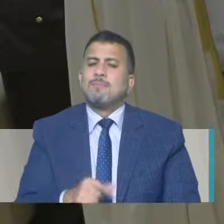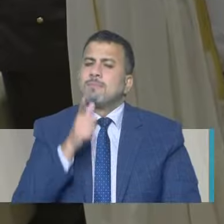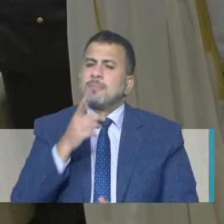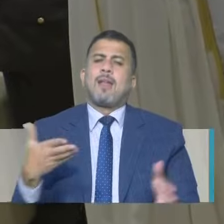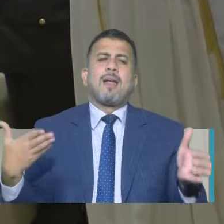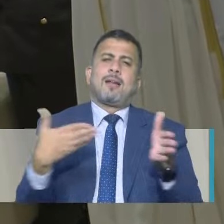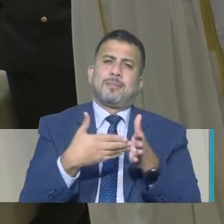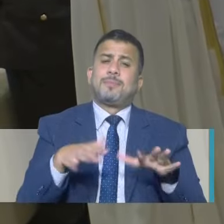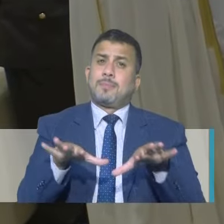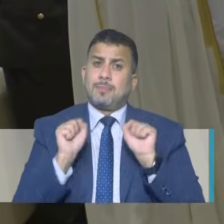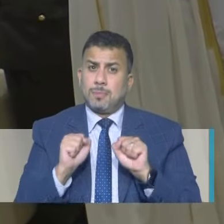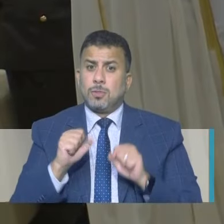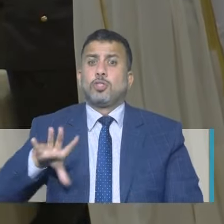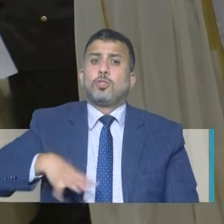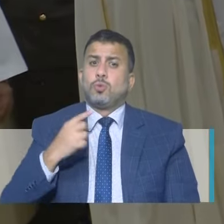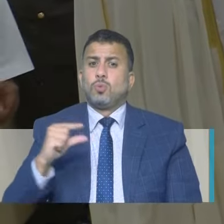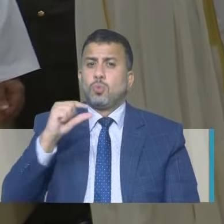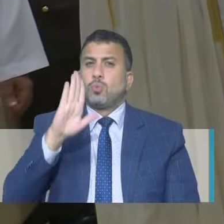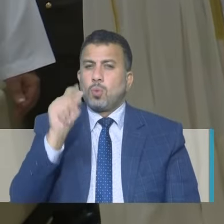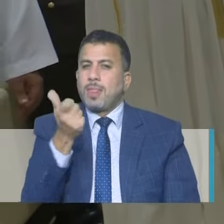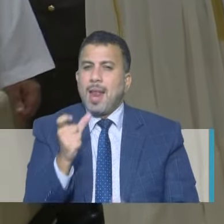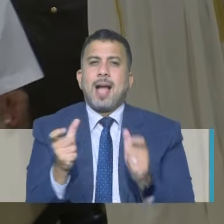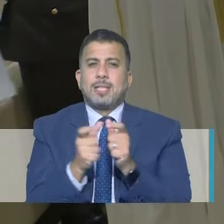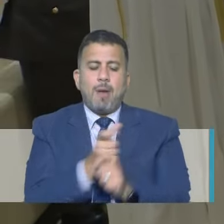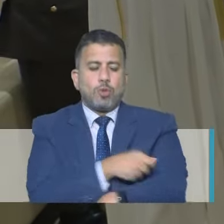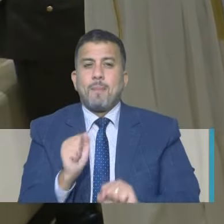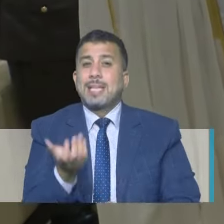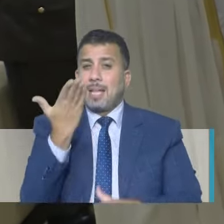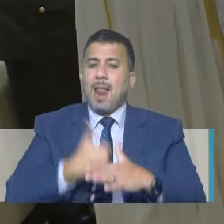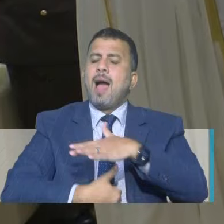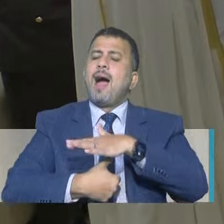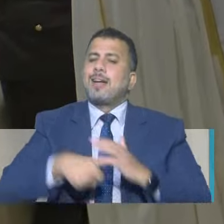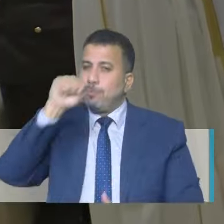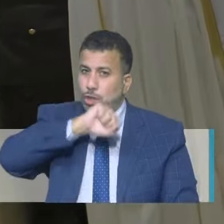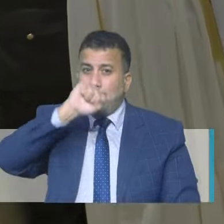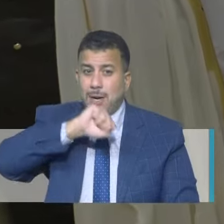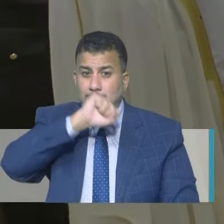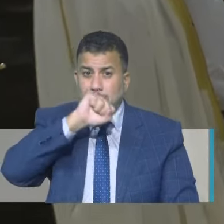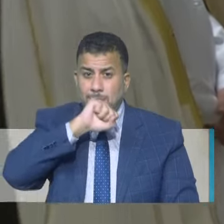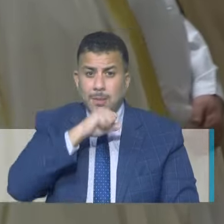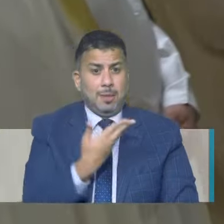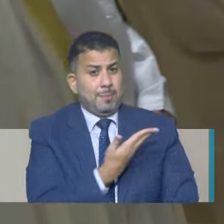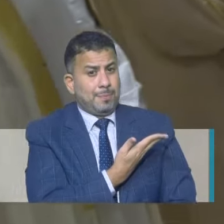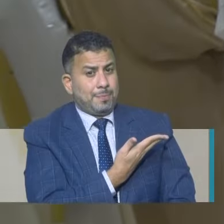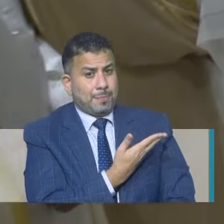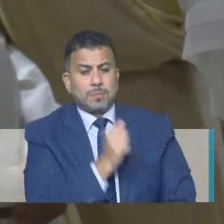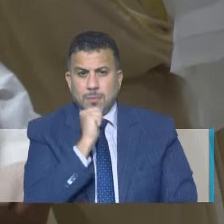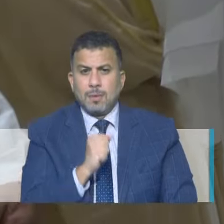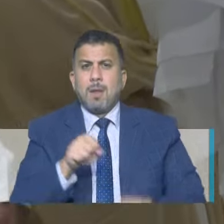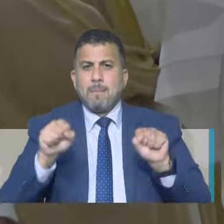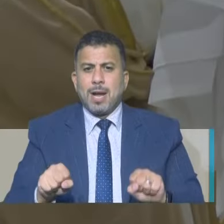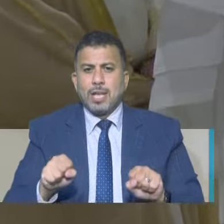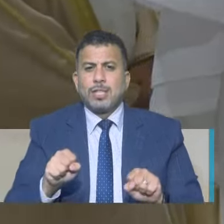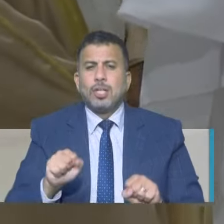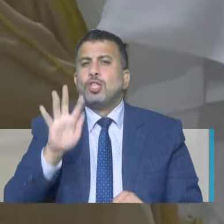ختاما التقى صاحب السمو الشيخ الدكتور سلطان بن محمد القاسمي عضو المجلس الاعلى حاكم واماره الشارقه احد اعضاء مجلس